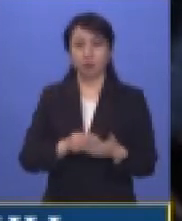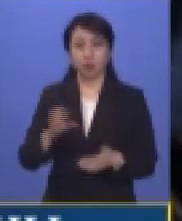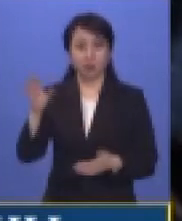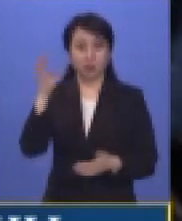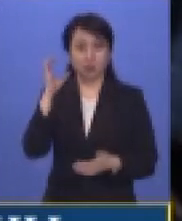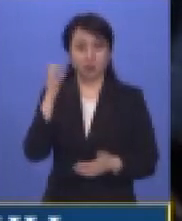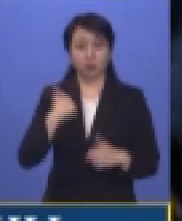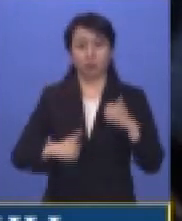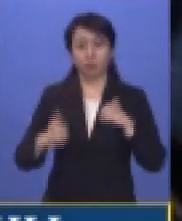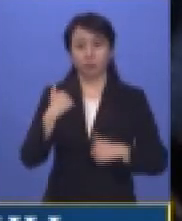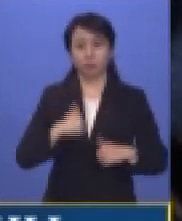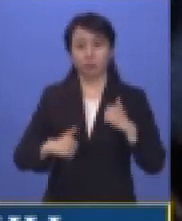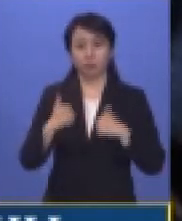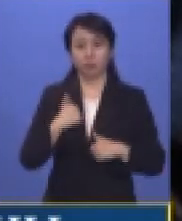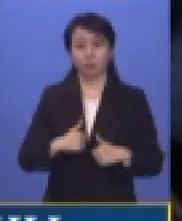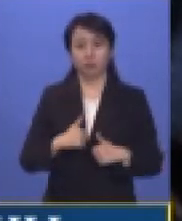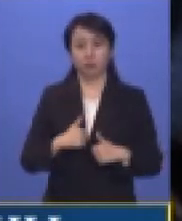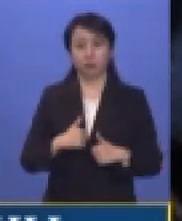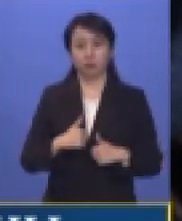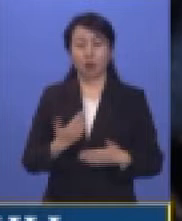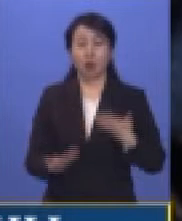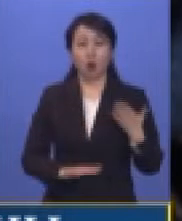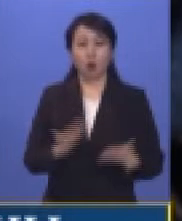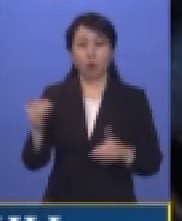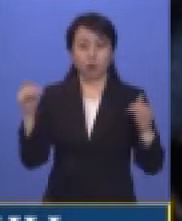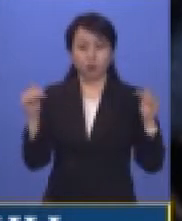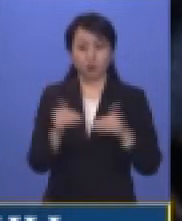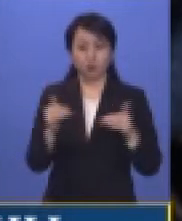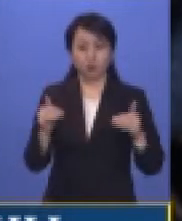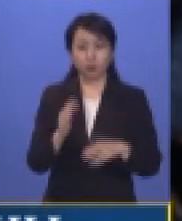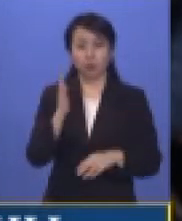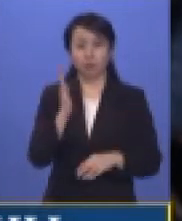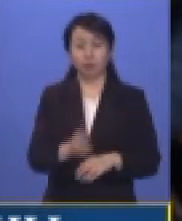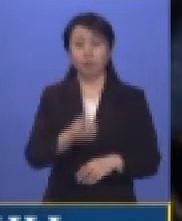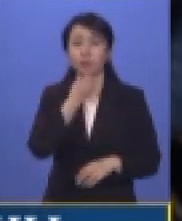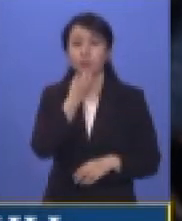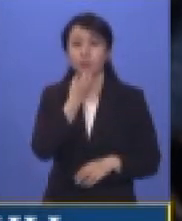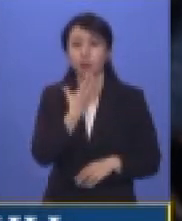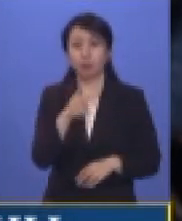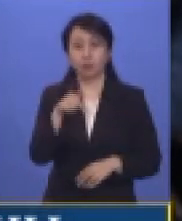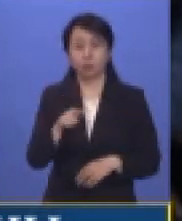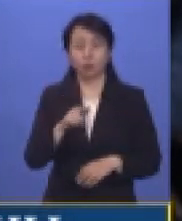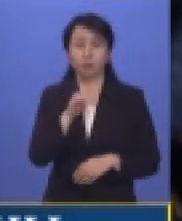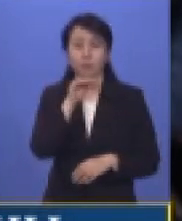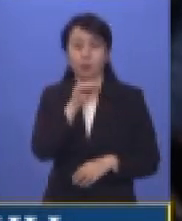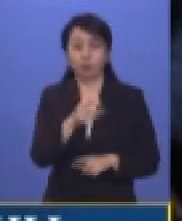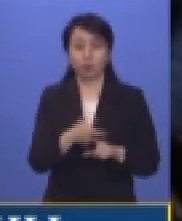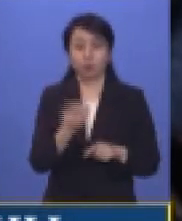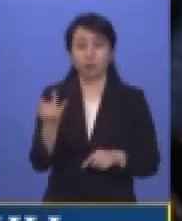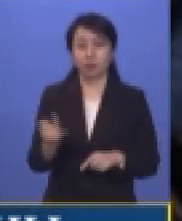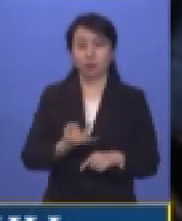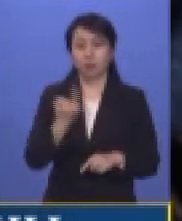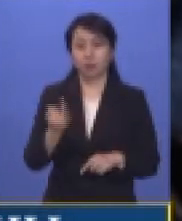слушаешь преподавателя, сходишь исправно в колледж. Вот. А дальше понравилось тем, что профессия очень оказалась